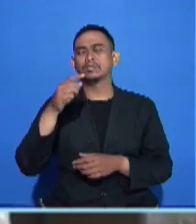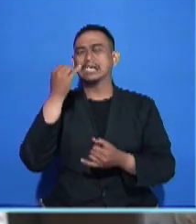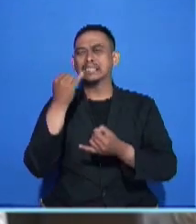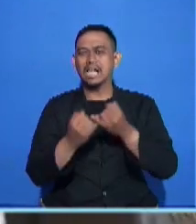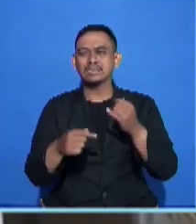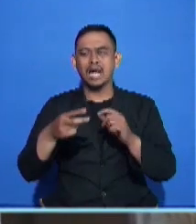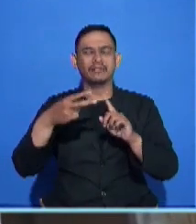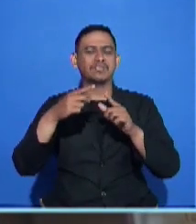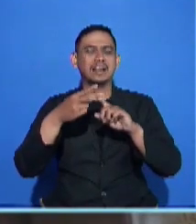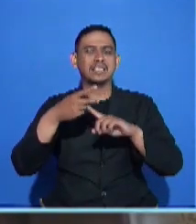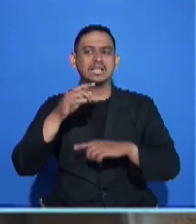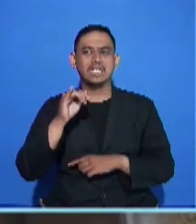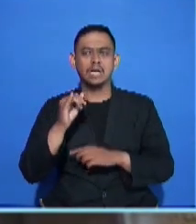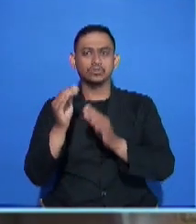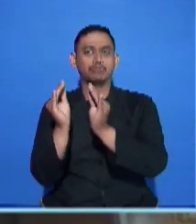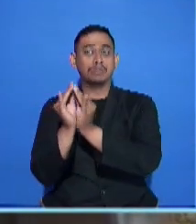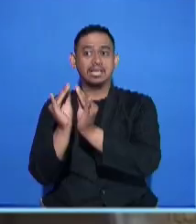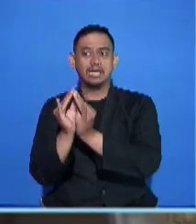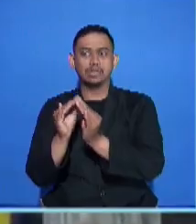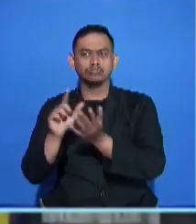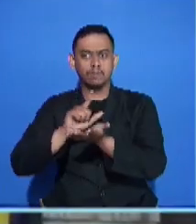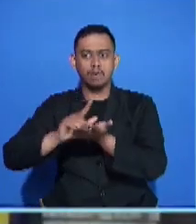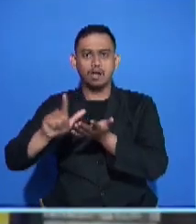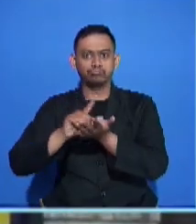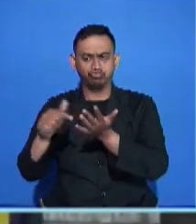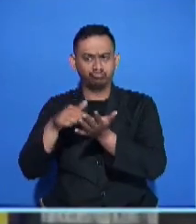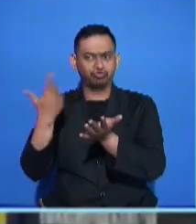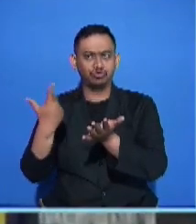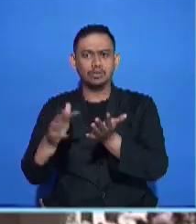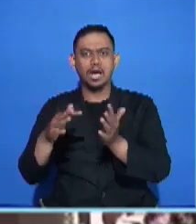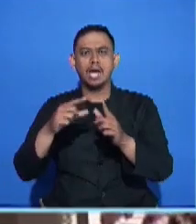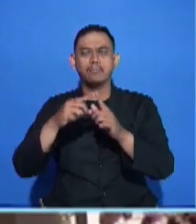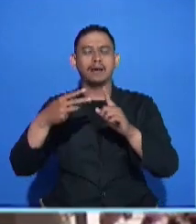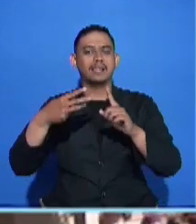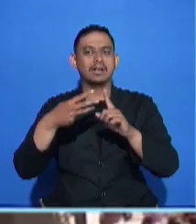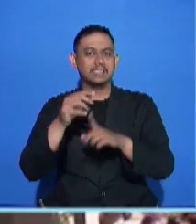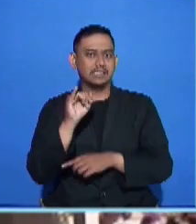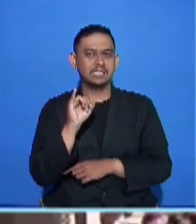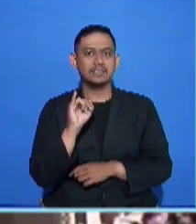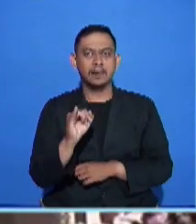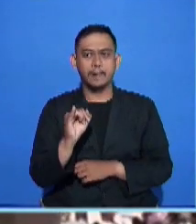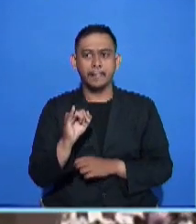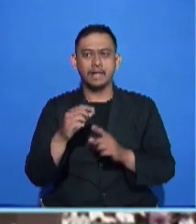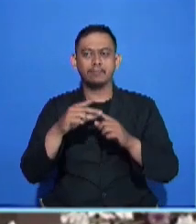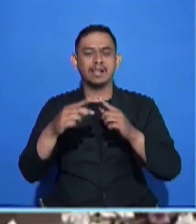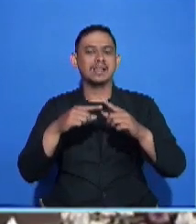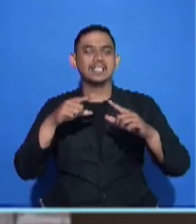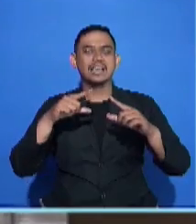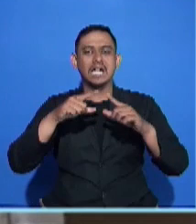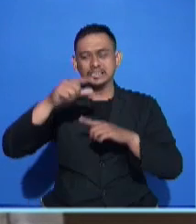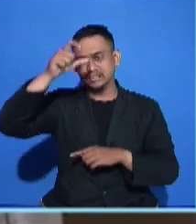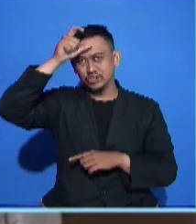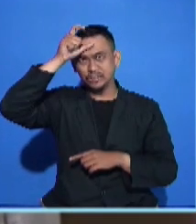Universitas Islam Indonesia sudah melaporkan kejadian tersebut ke KBRI Norwegia dan Turki serta ke pihak kepolisian